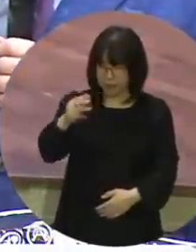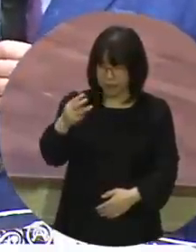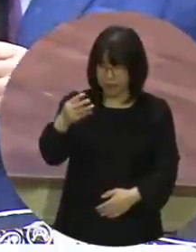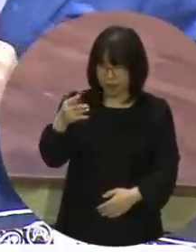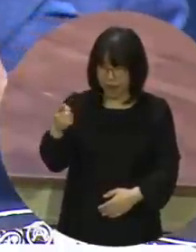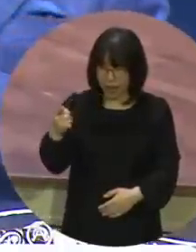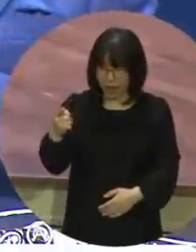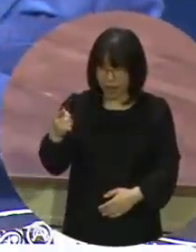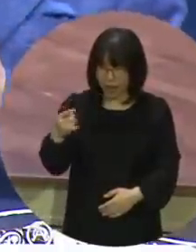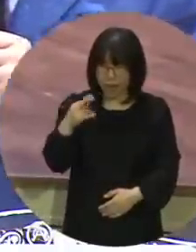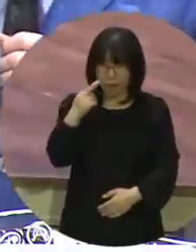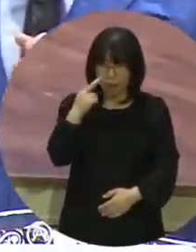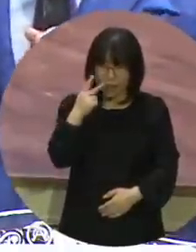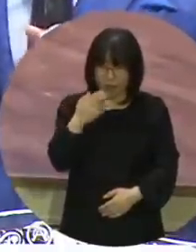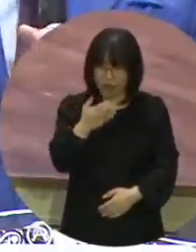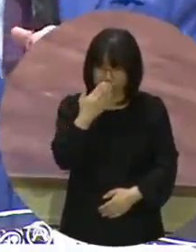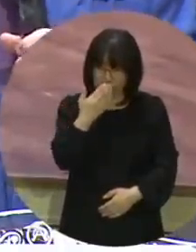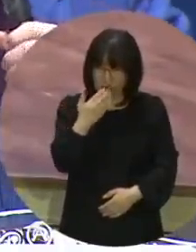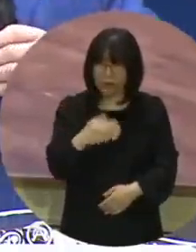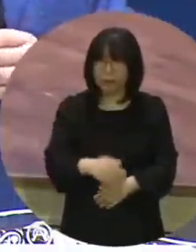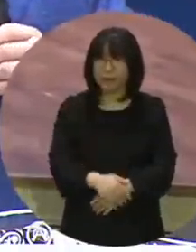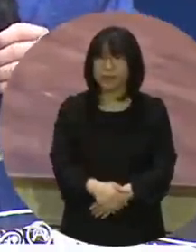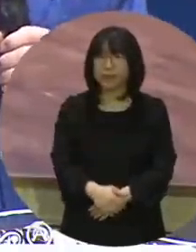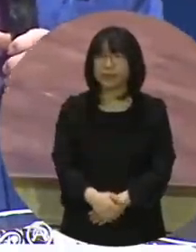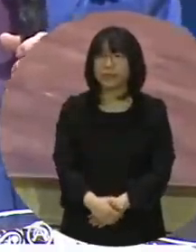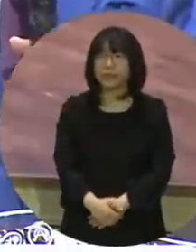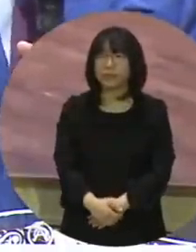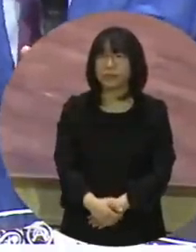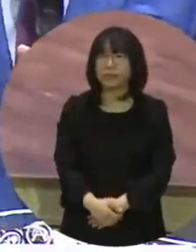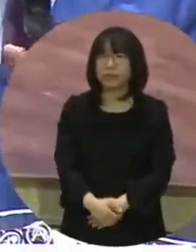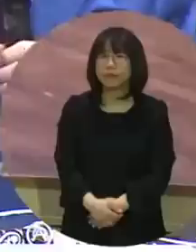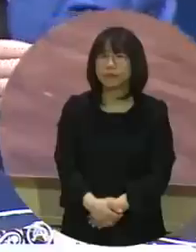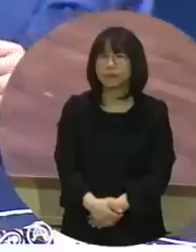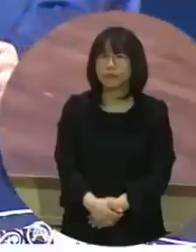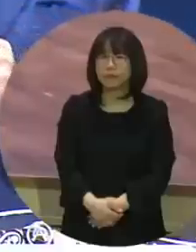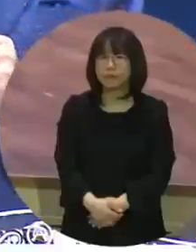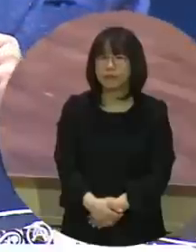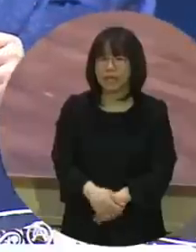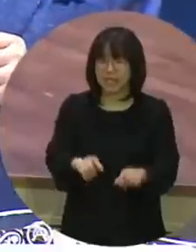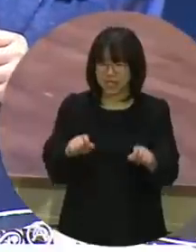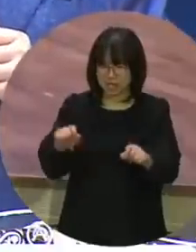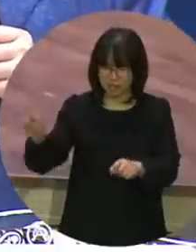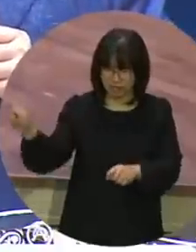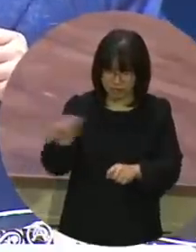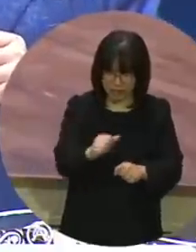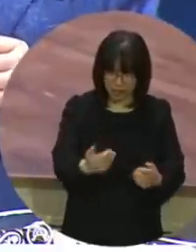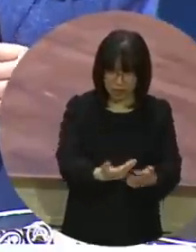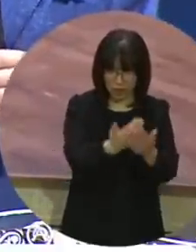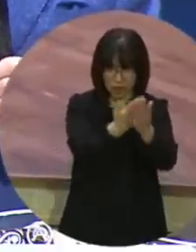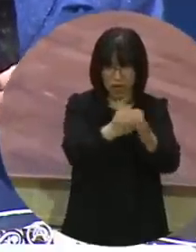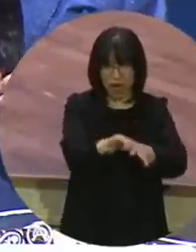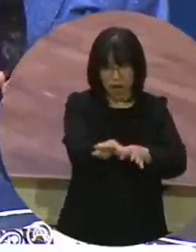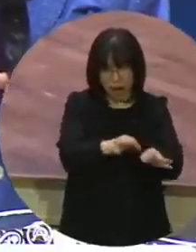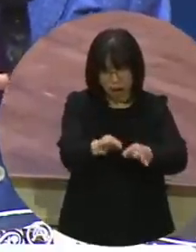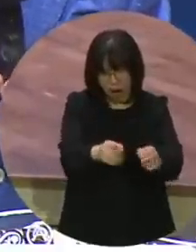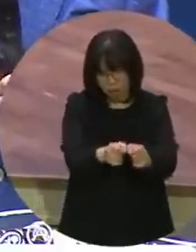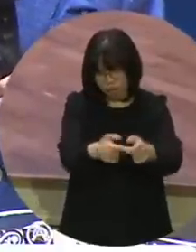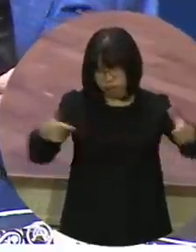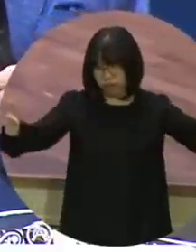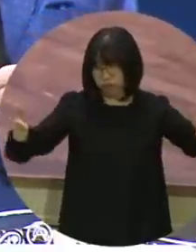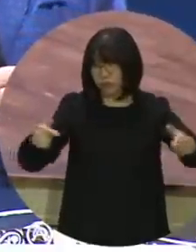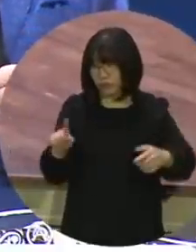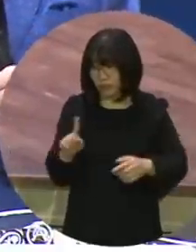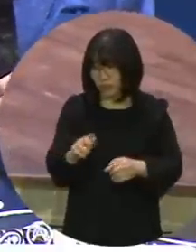치크필레라는 것이죠. 이 스펠링입니다. 치크필레라는 데 있는데 이게요. 지금요. 미국 전역에서